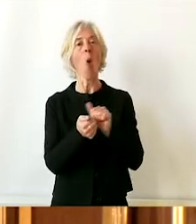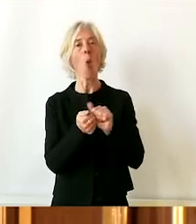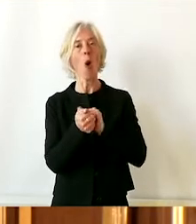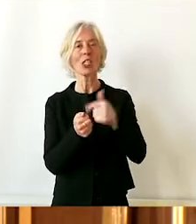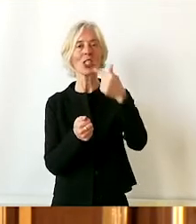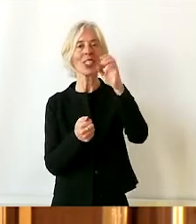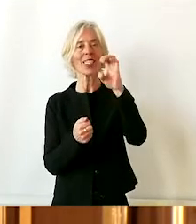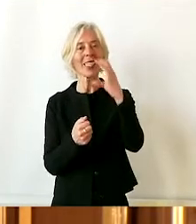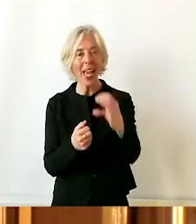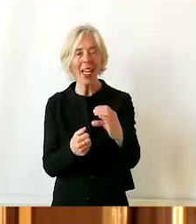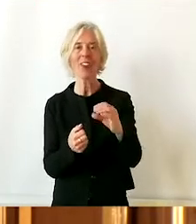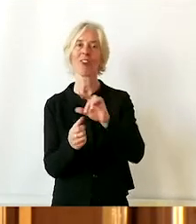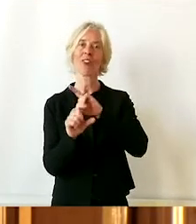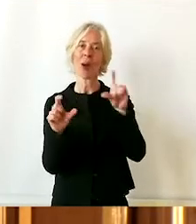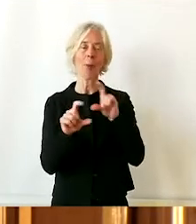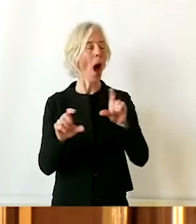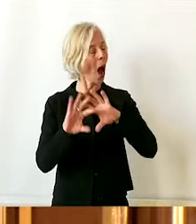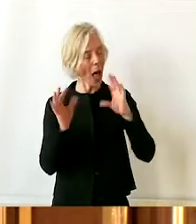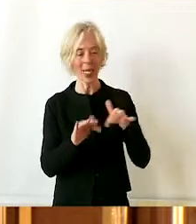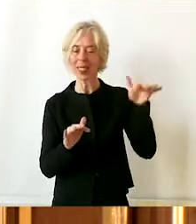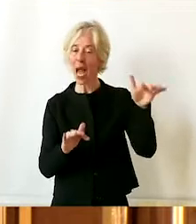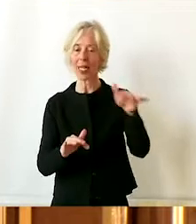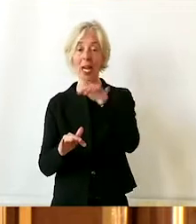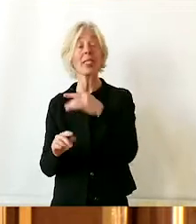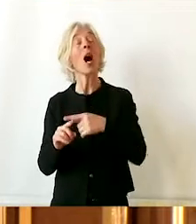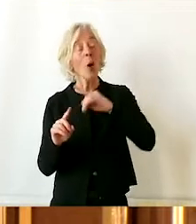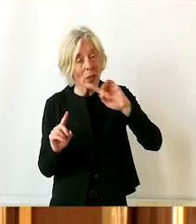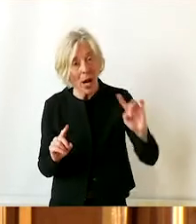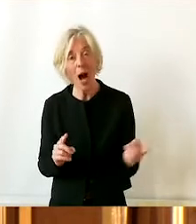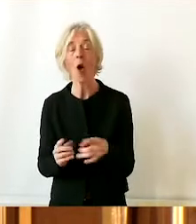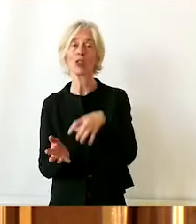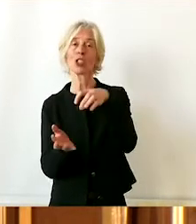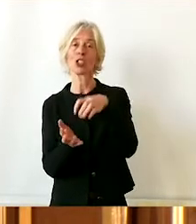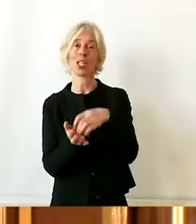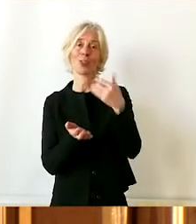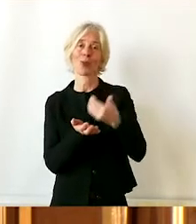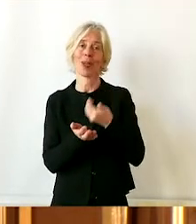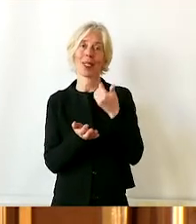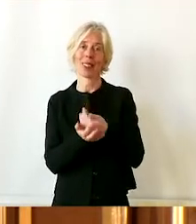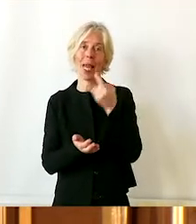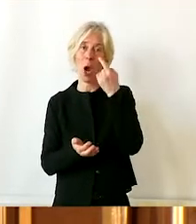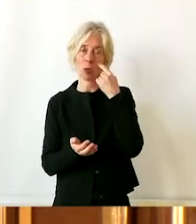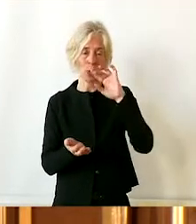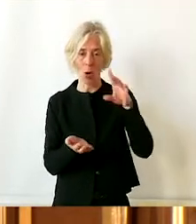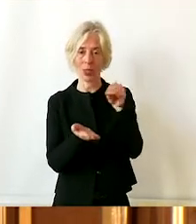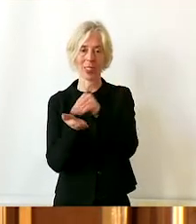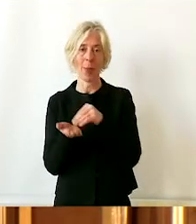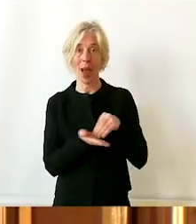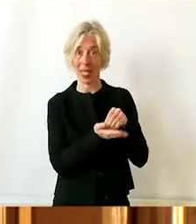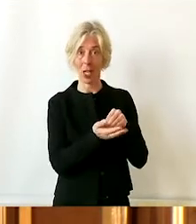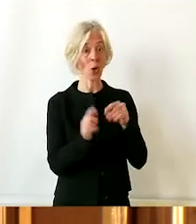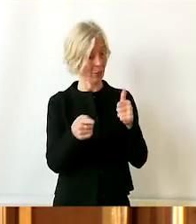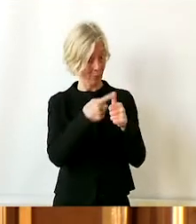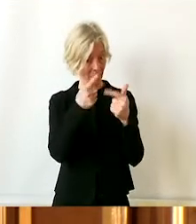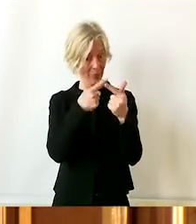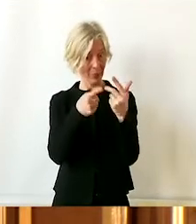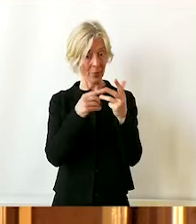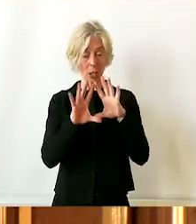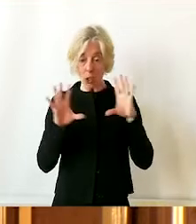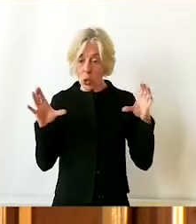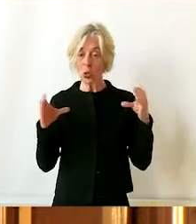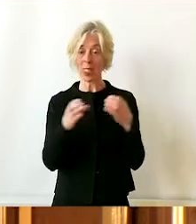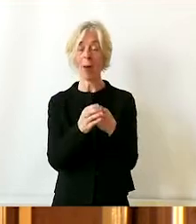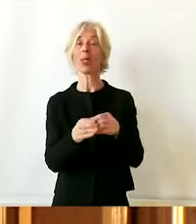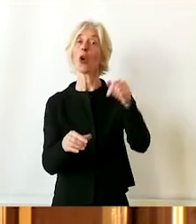Rolf Settelmeier, Vorstandsvorsitzender der Stadtsparkasse. Diese Firmen werden jetzt im ersten Aufschlag eben